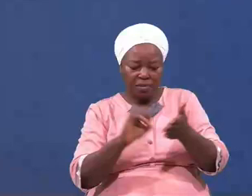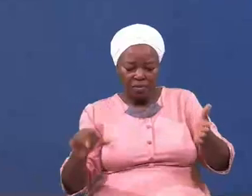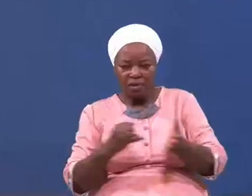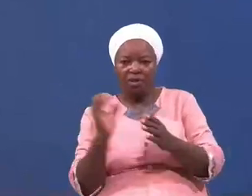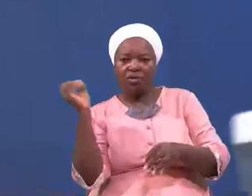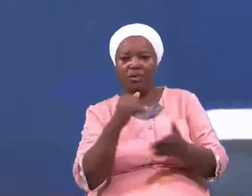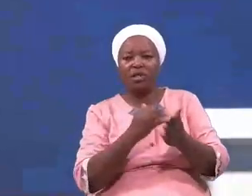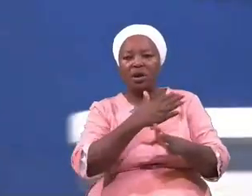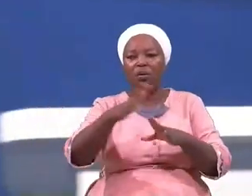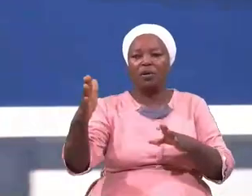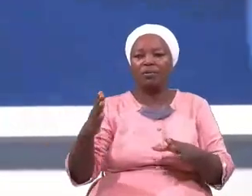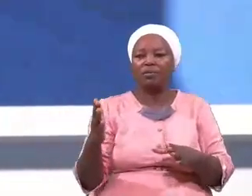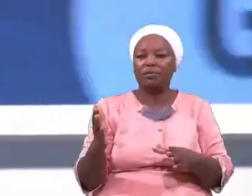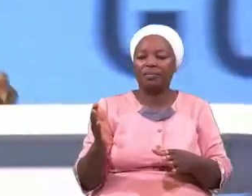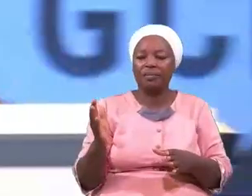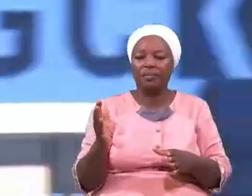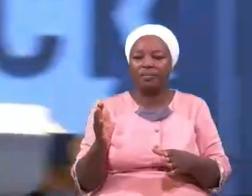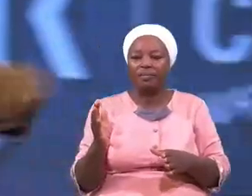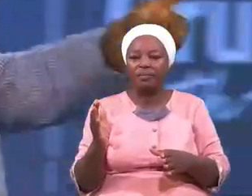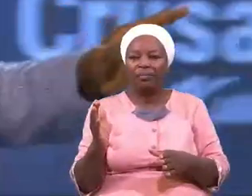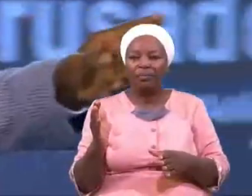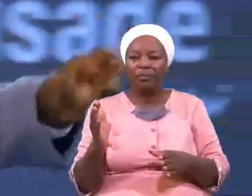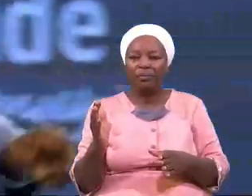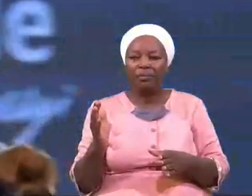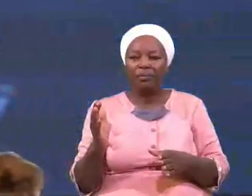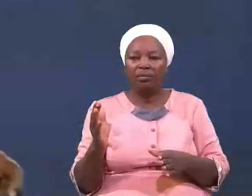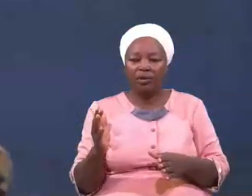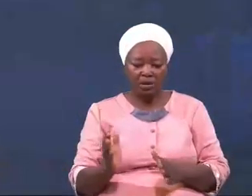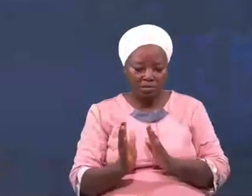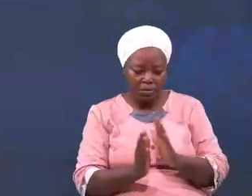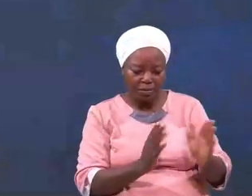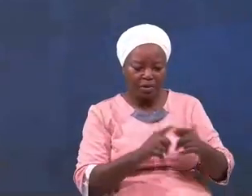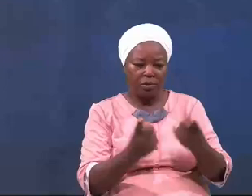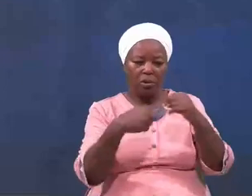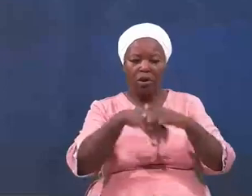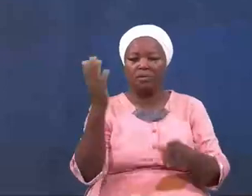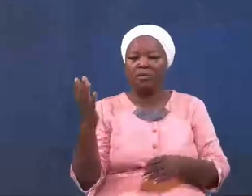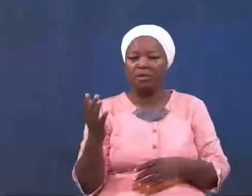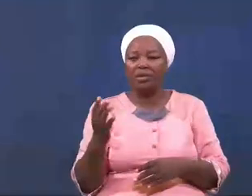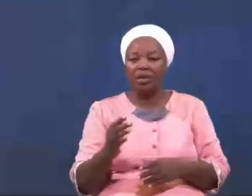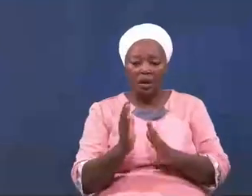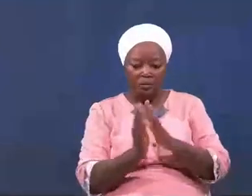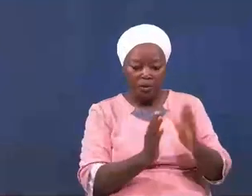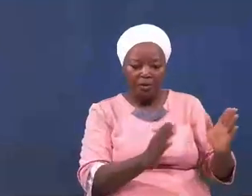Partout où vous verrez du levain, prenez cela et ôtez cela de la maison. Apprêtez-vous à sortir.